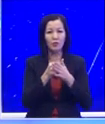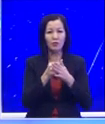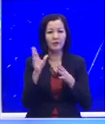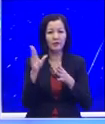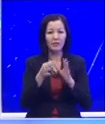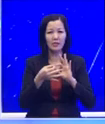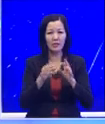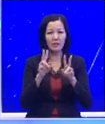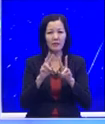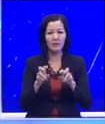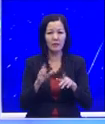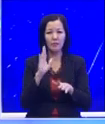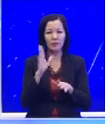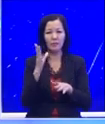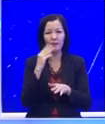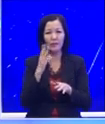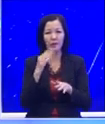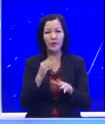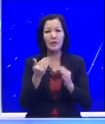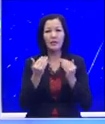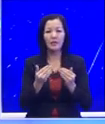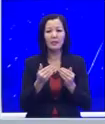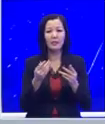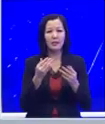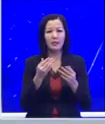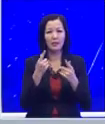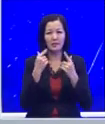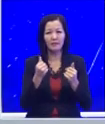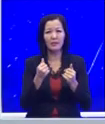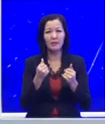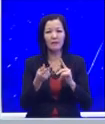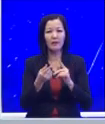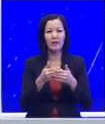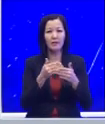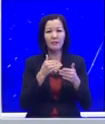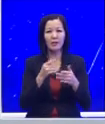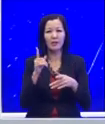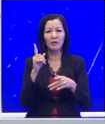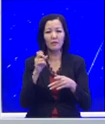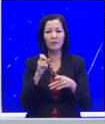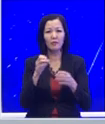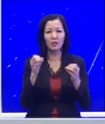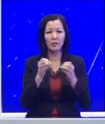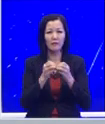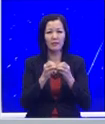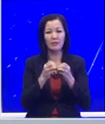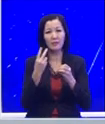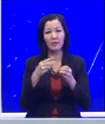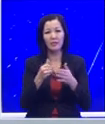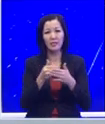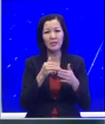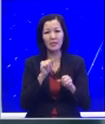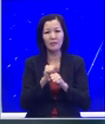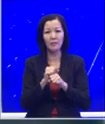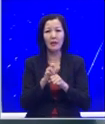всех обстоятельств крушения самолета в Алматы. На данный момент известно об отмене почти 2 десятков рейсов, которые сегодня должна была выполнить